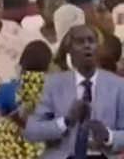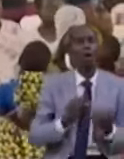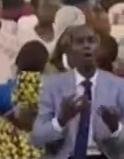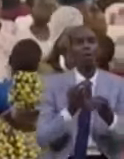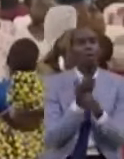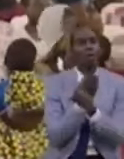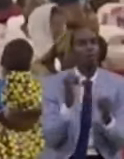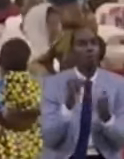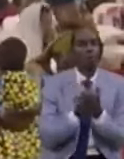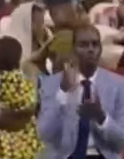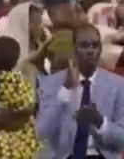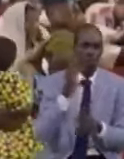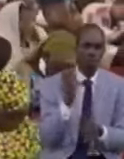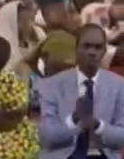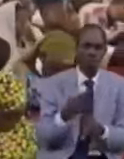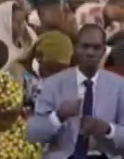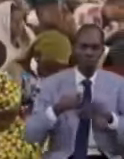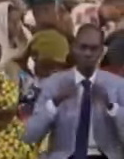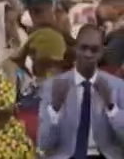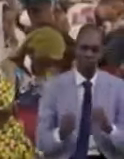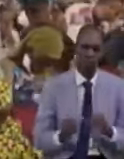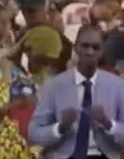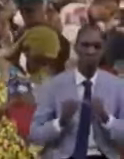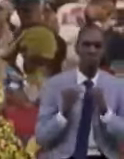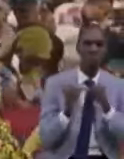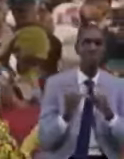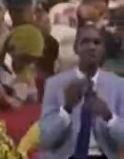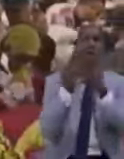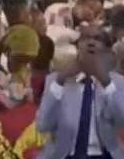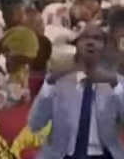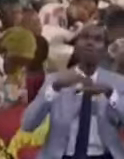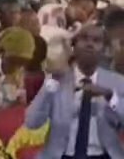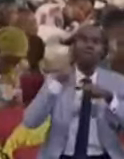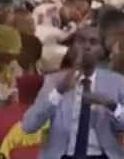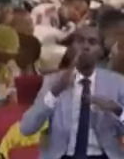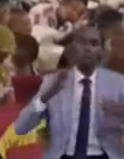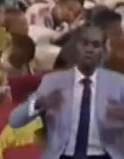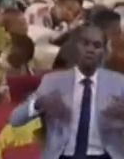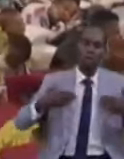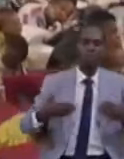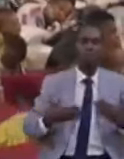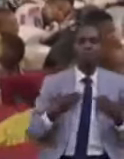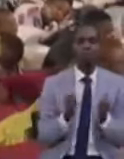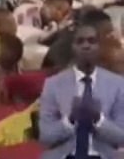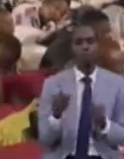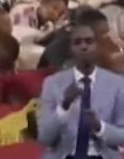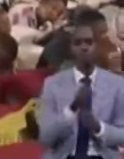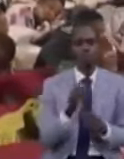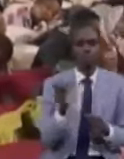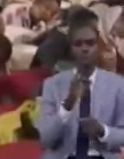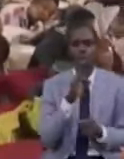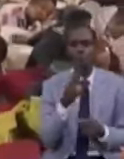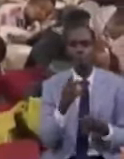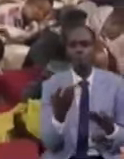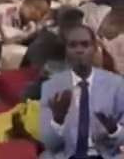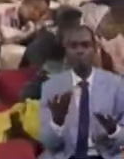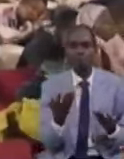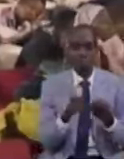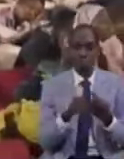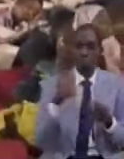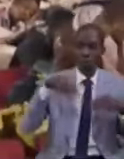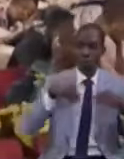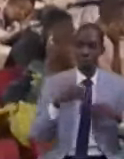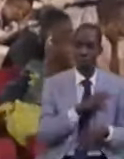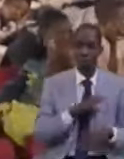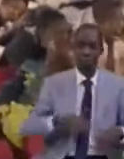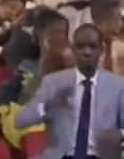sera content de l'entrée de la grâce dans ma vie où es-tu où es-tu tu lèves la main tu